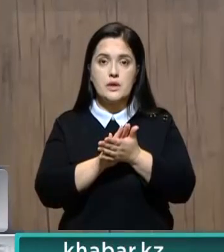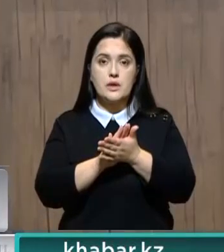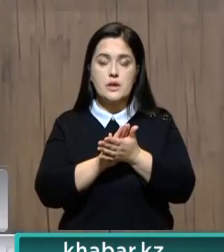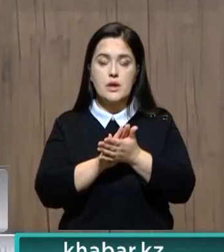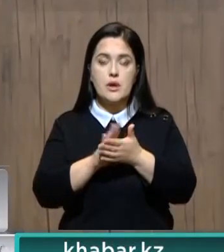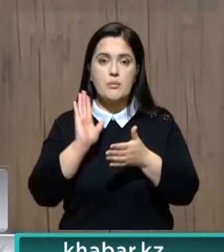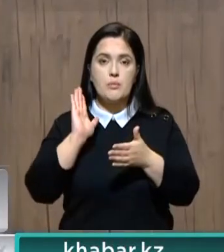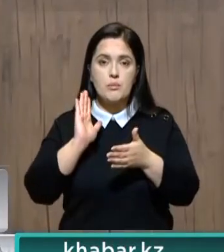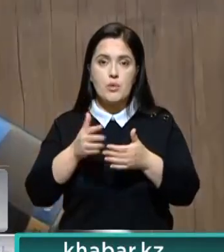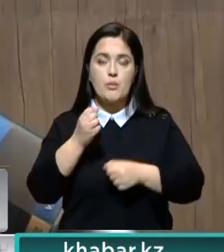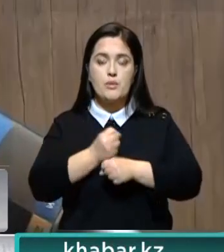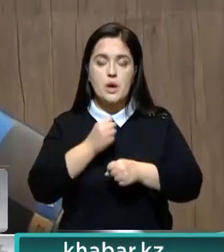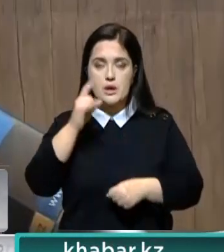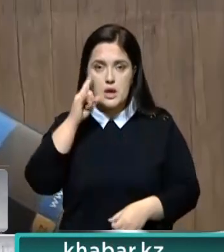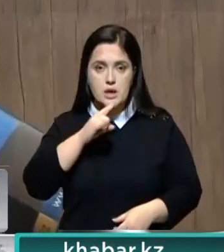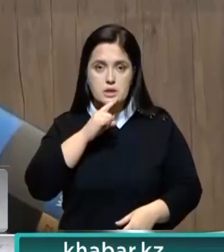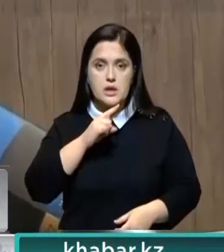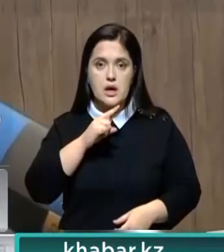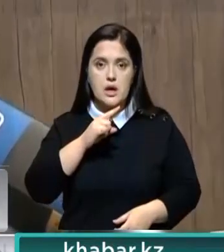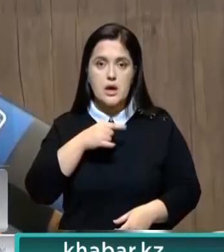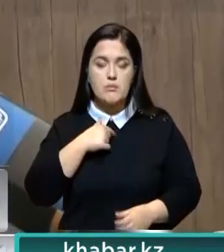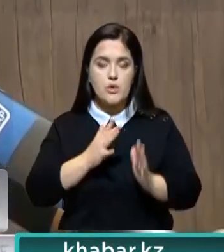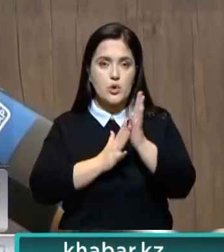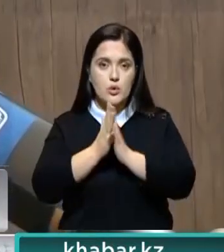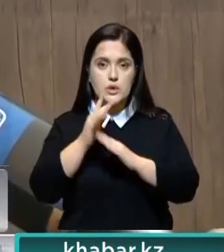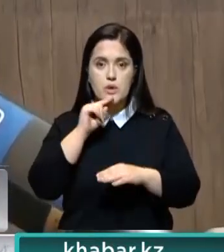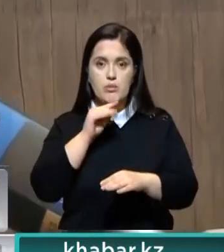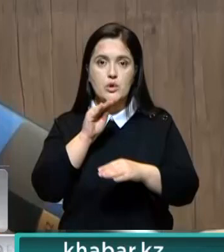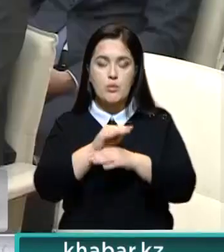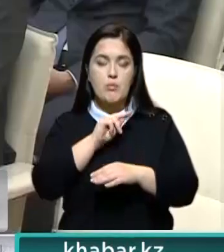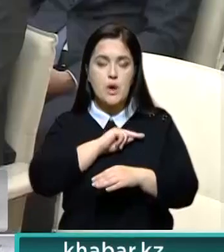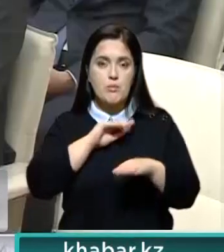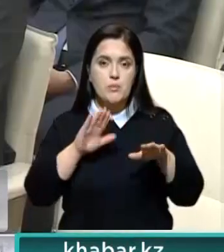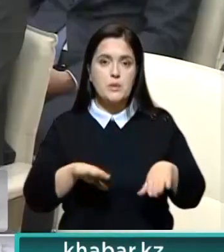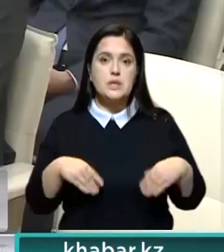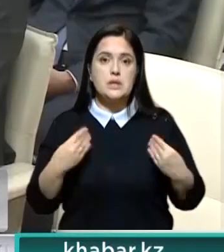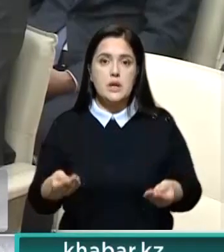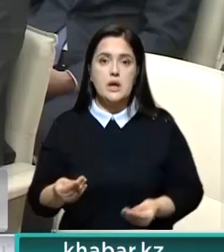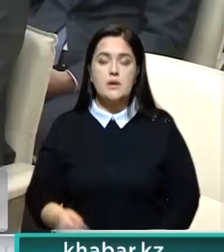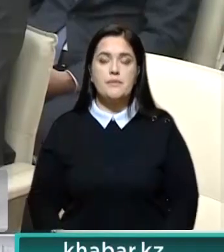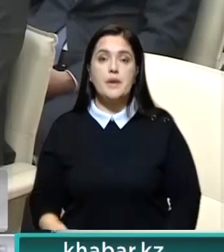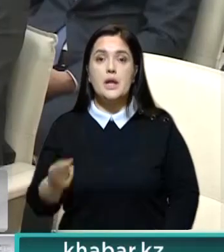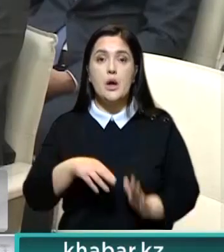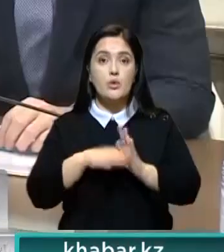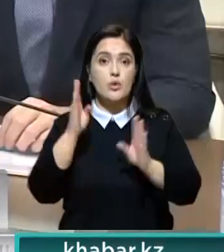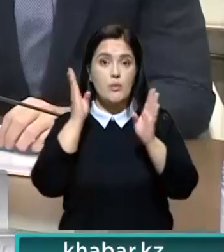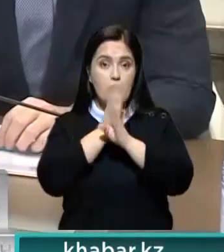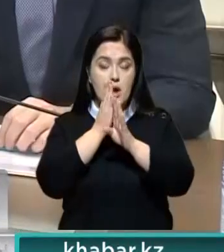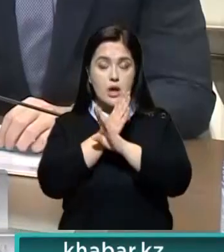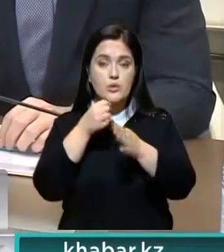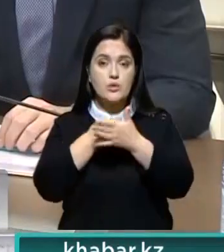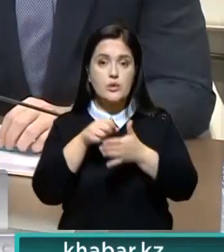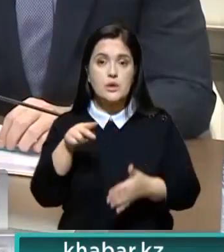минимума и перерабатывать Казахстан. Это рост экономики нашей страны, это дополнительные рабочие места. Также для улучшения экологической обстановки в регионе